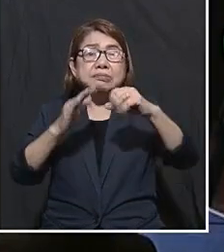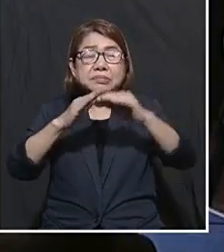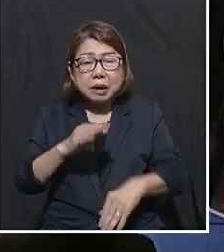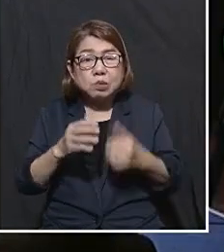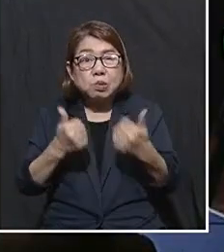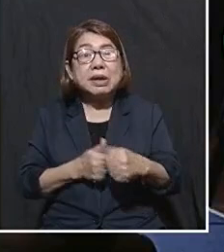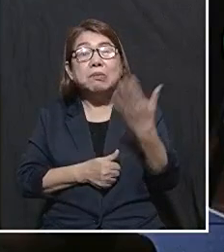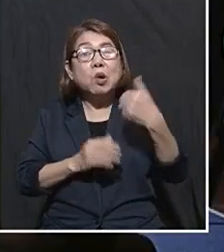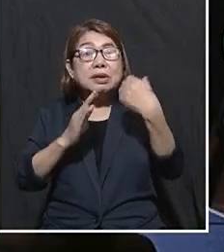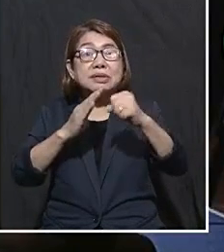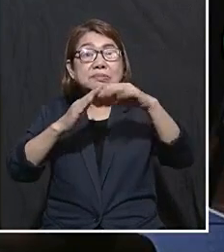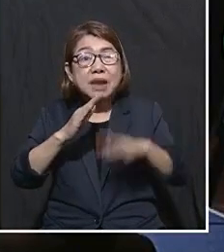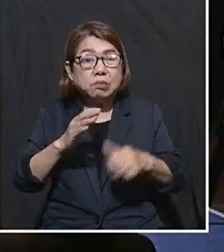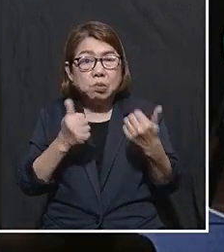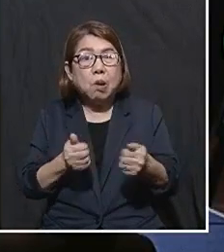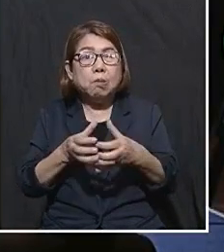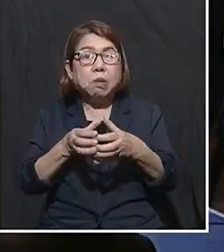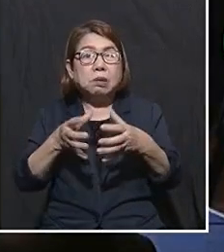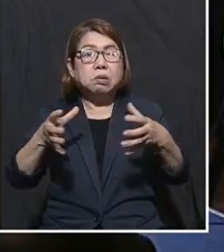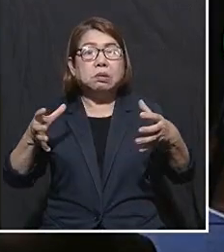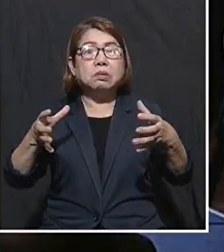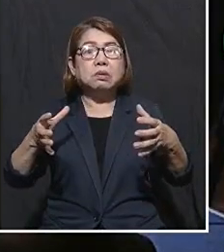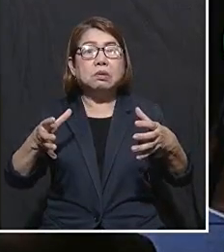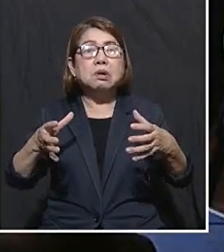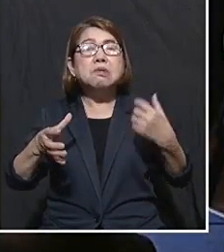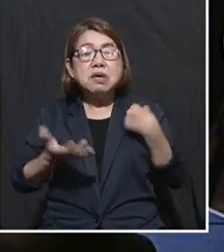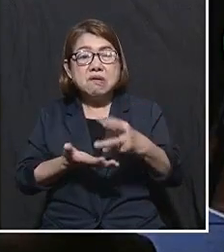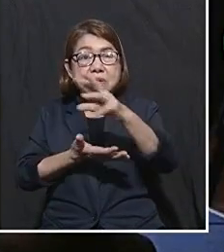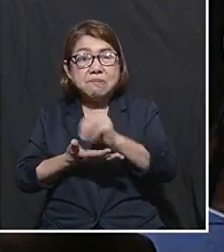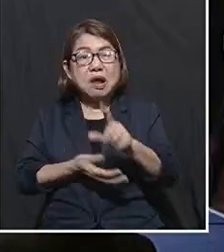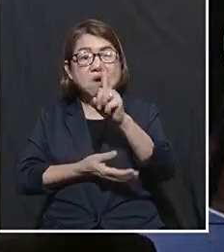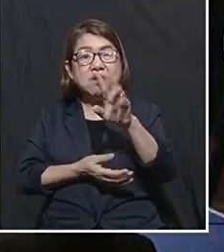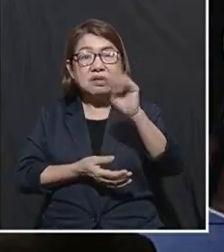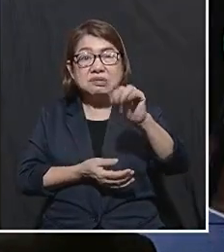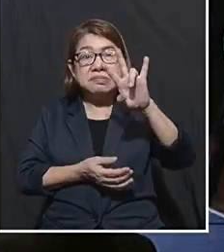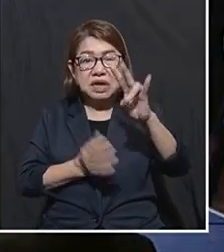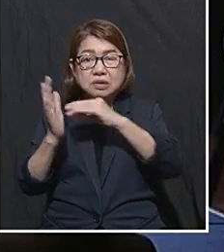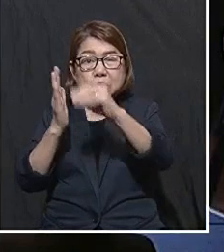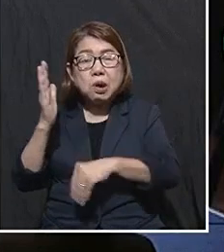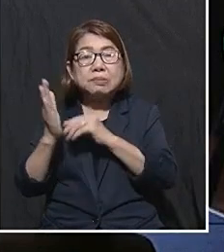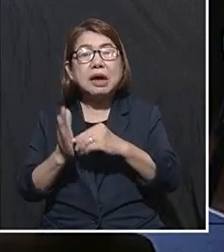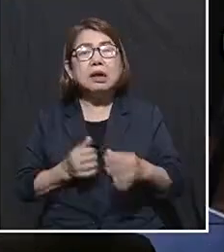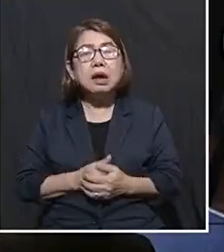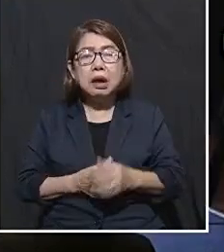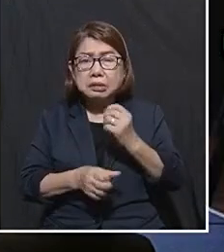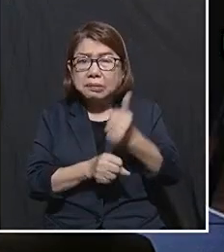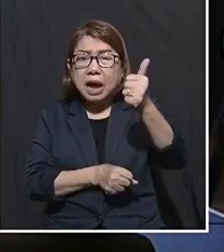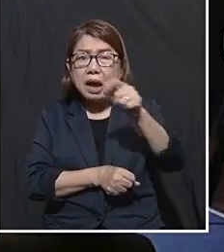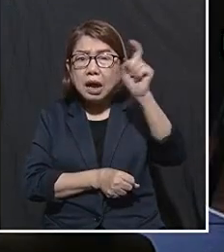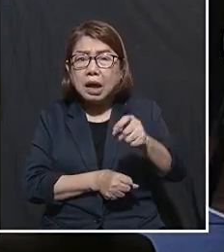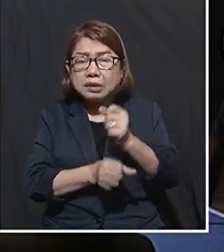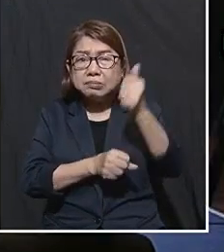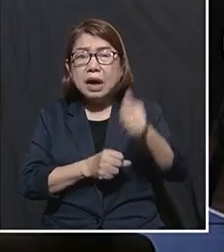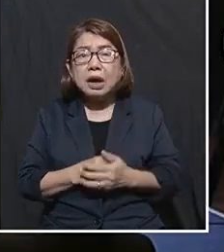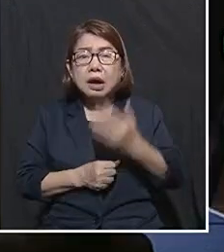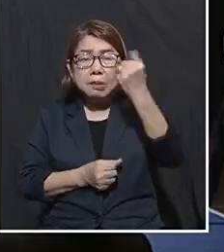ากเลข10นะคะกลายเป็นเหมือนกลุ่มหนึ่งเมื่อกี้เลยค่ะ147มหาวิทยาลัยคำถามก็คือเขาทำได้ยังไงทำไมม